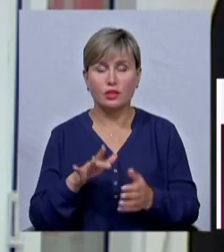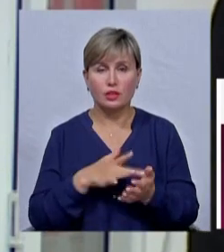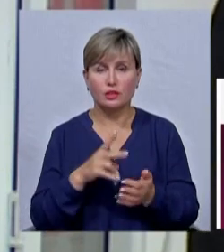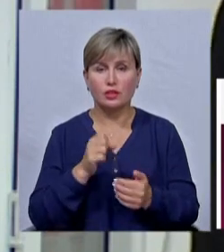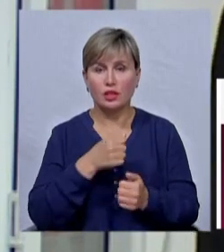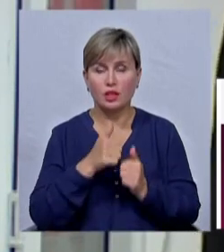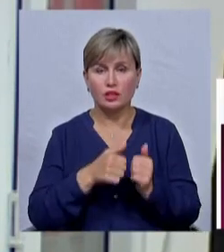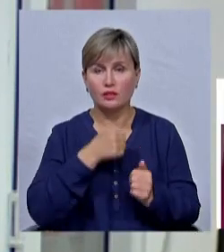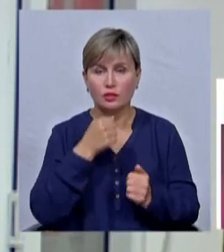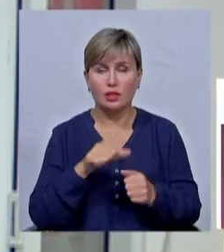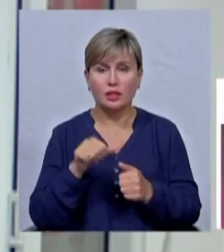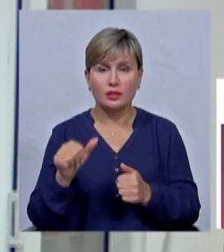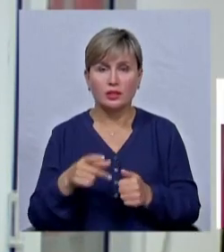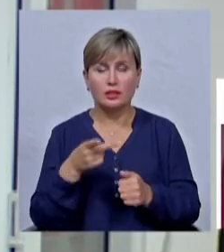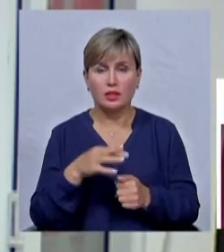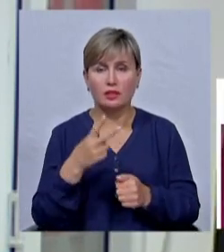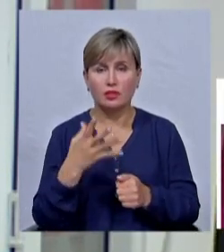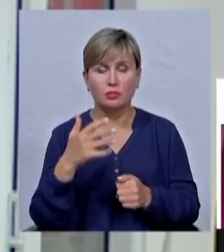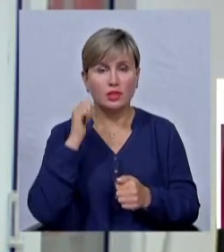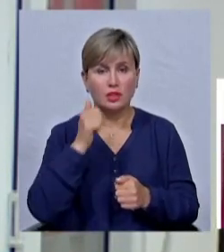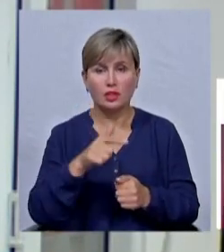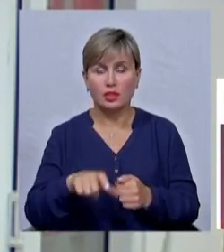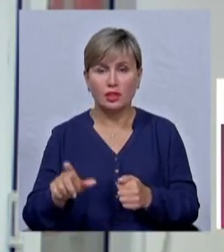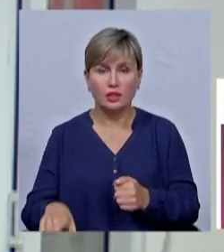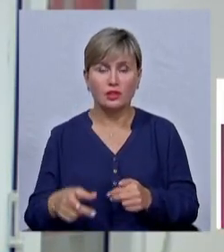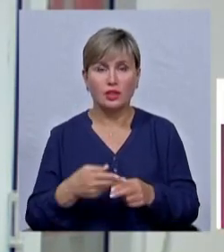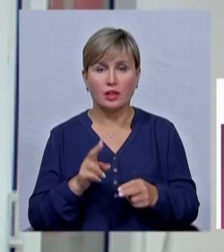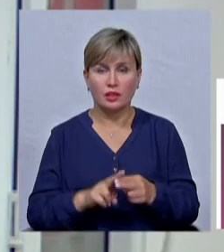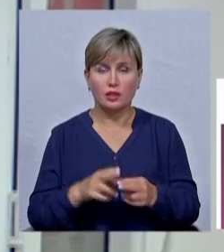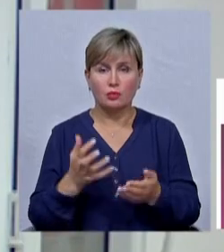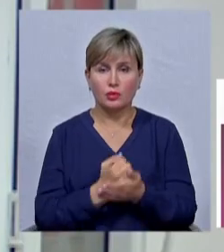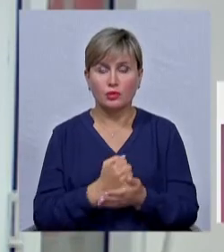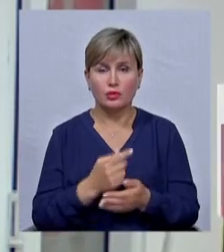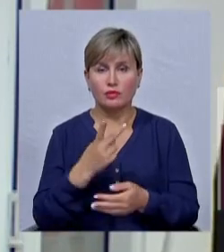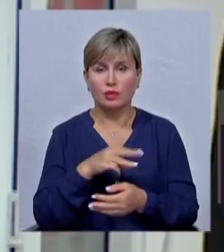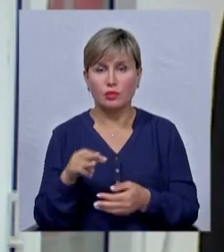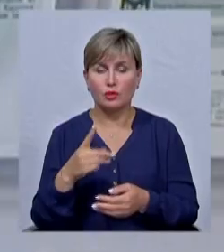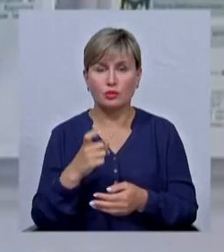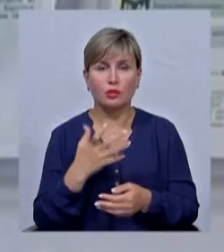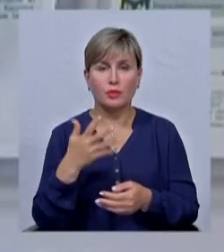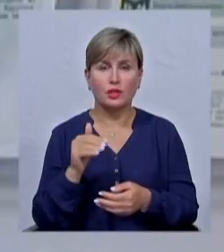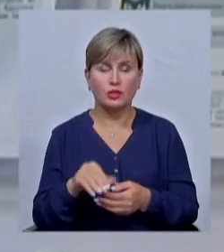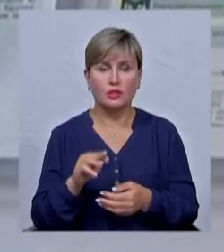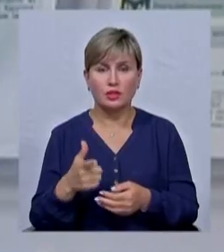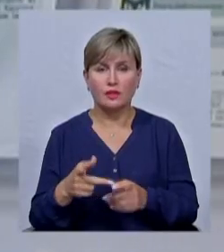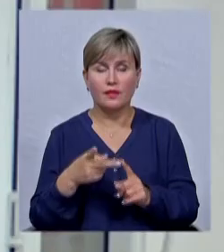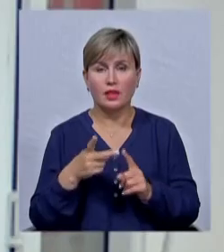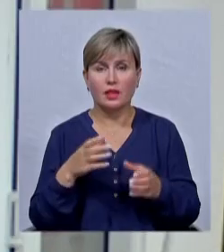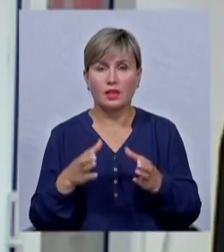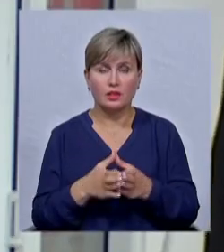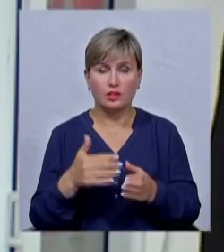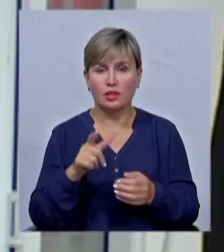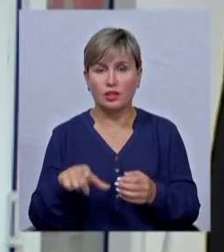возраст отдельно например для 25-летний граждан данный порог составляет 2 миллиона 105 тысяч тенге 2 категория граждан